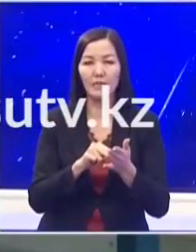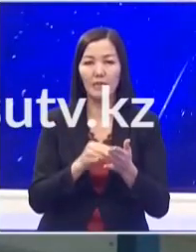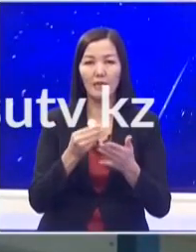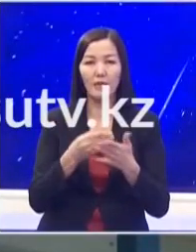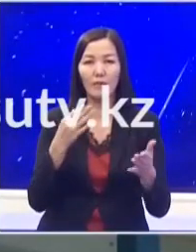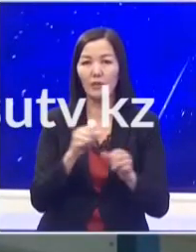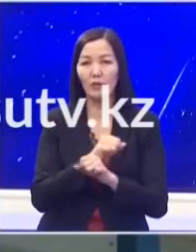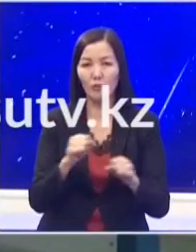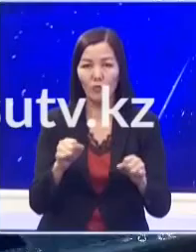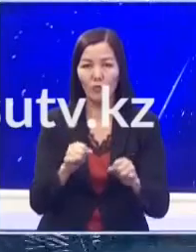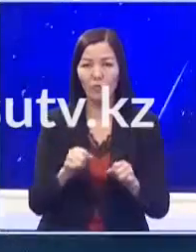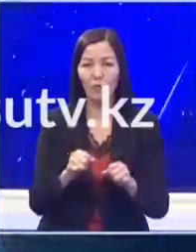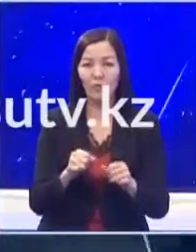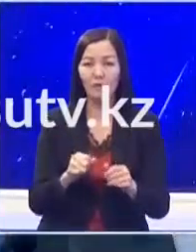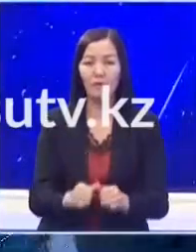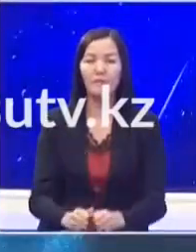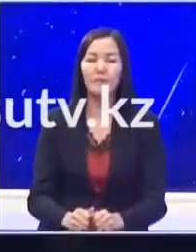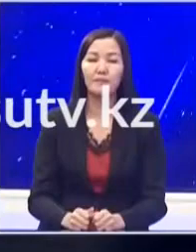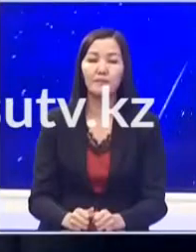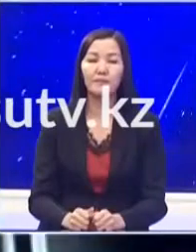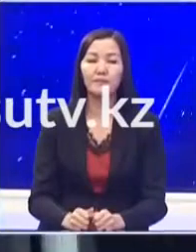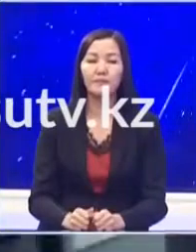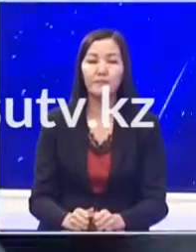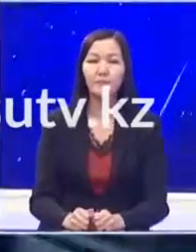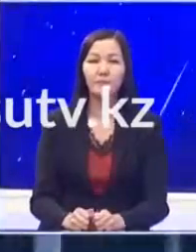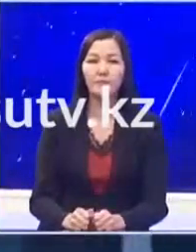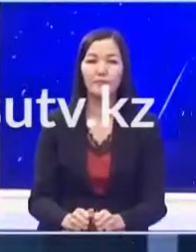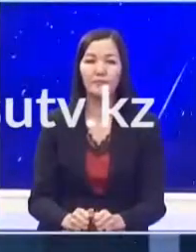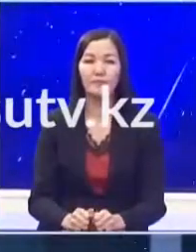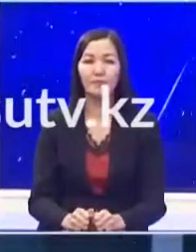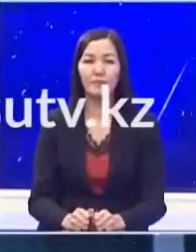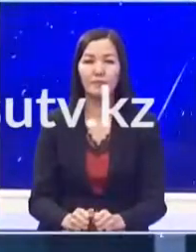көтермеуге негізделген. Камшат Мухамеджан, Ерлан Азамбай, Жетісу арнасы, Талдықорған.